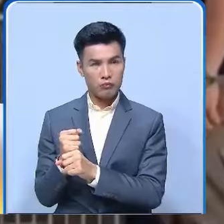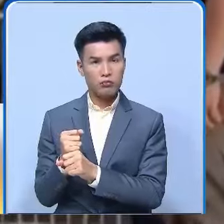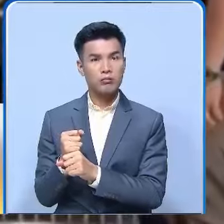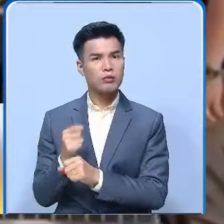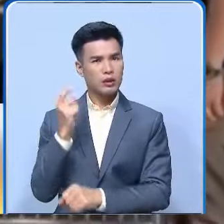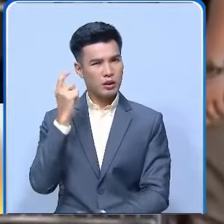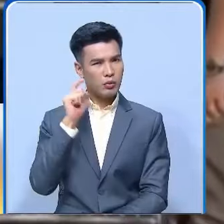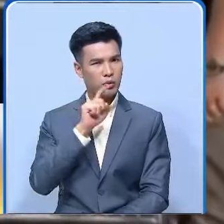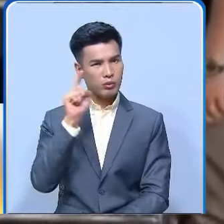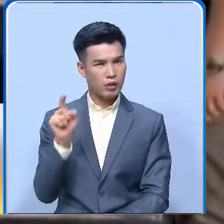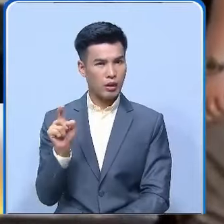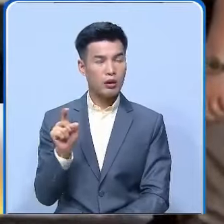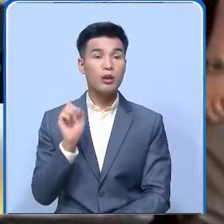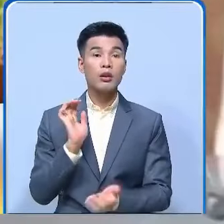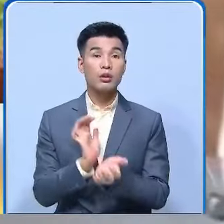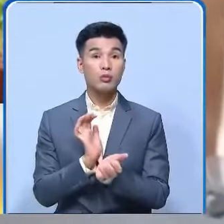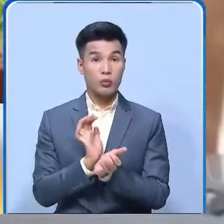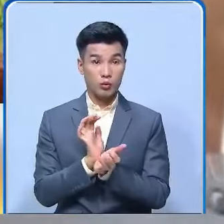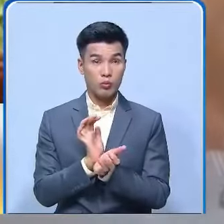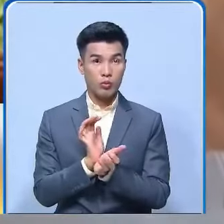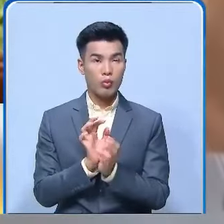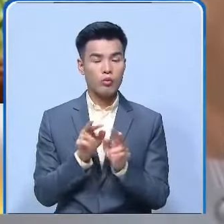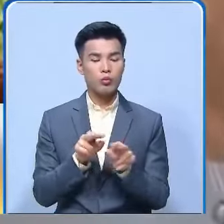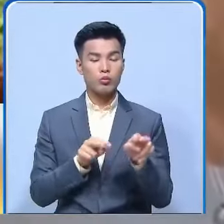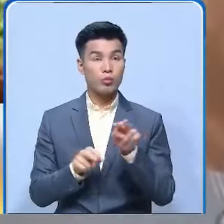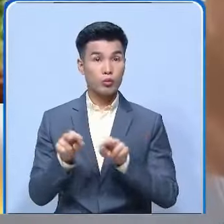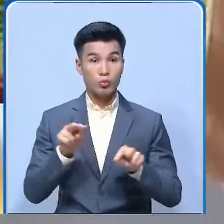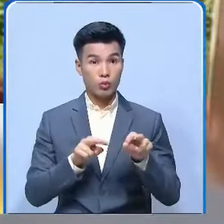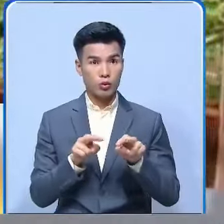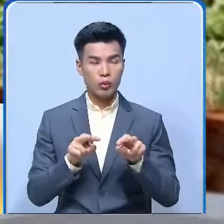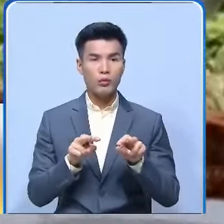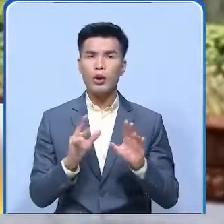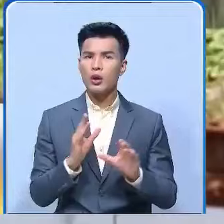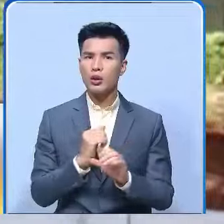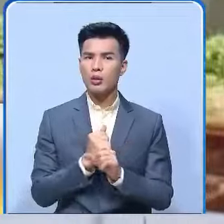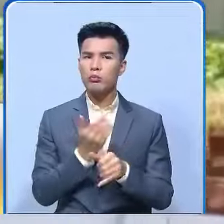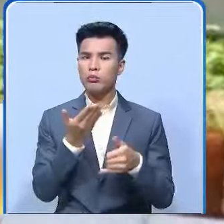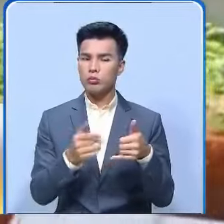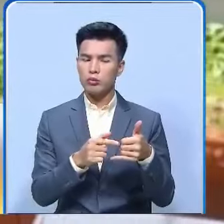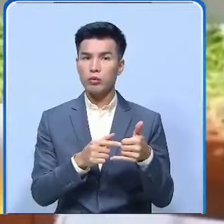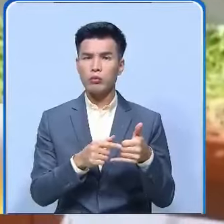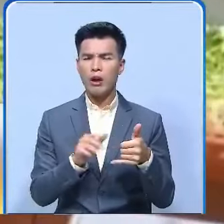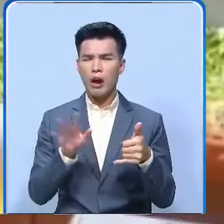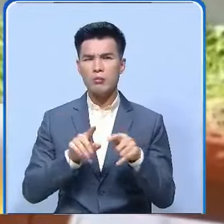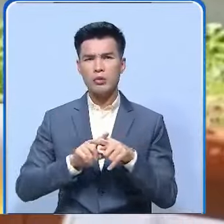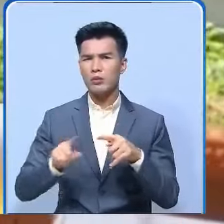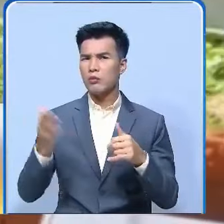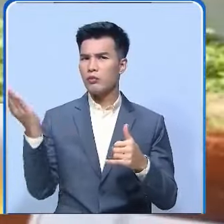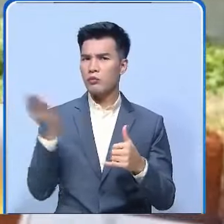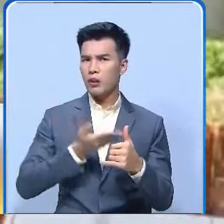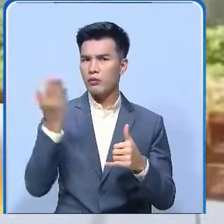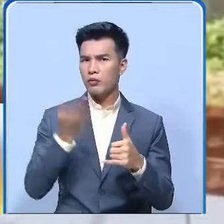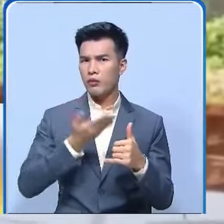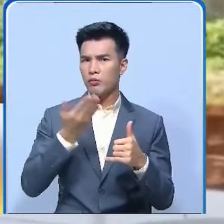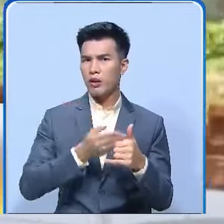านีตำรวจสภ.เมืองอุบลราชธานีก็ไปตรวจสอบค่ะพบว่านายประสิทธิ์มีบาดแผลถูกฟันด้วยของมีคมที่ใบหน้า3แ